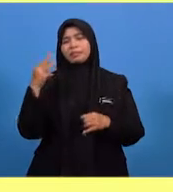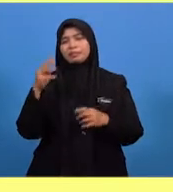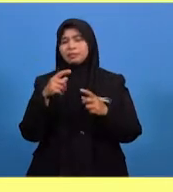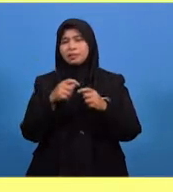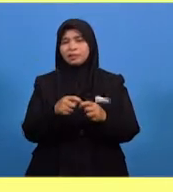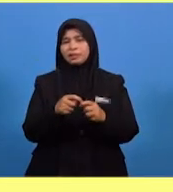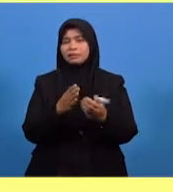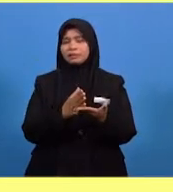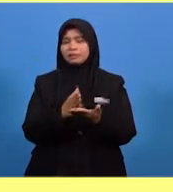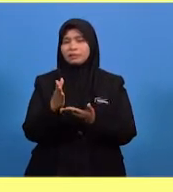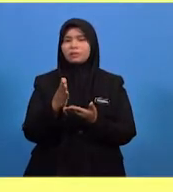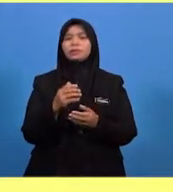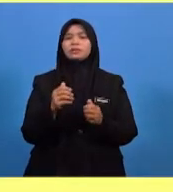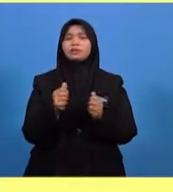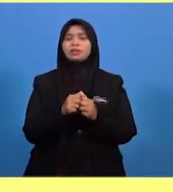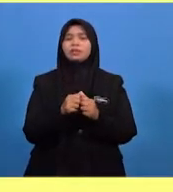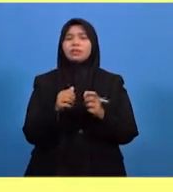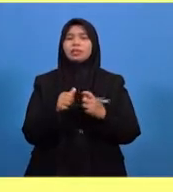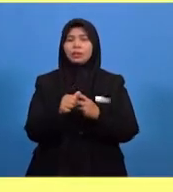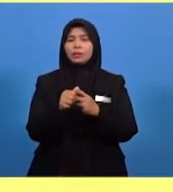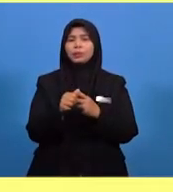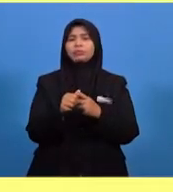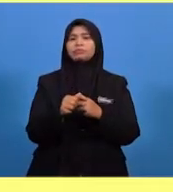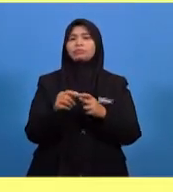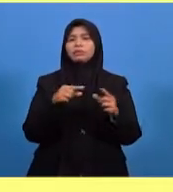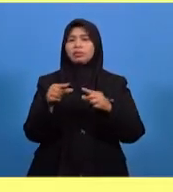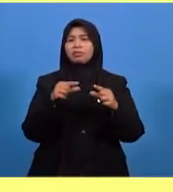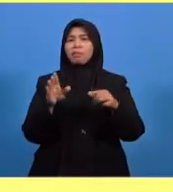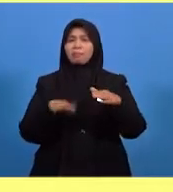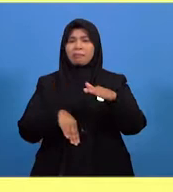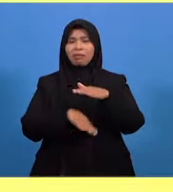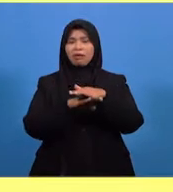melalui Q Gan dan kyutae